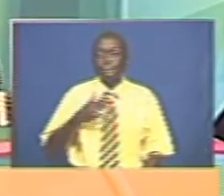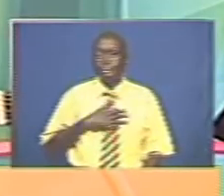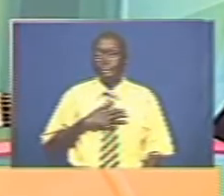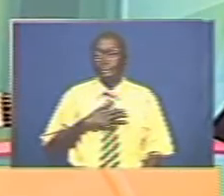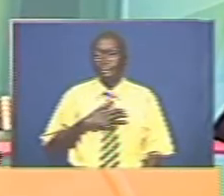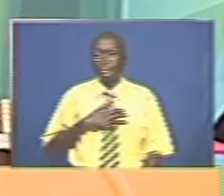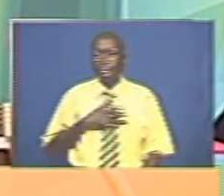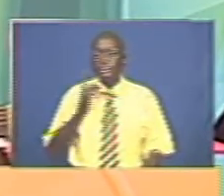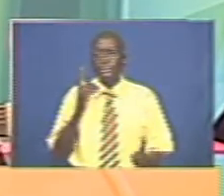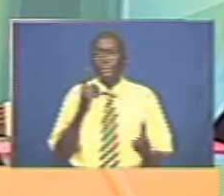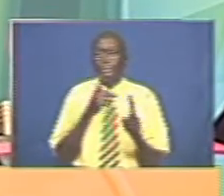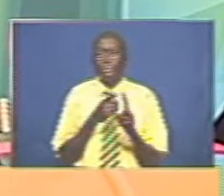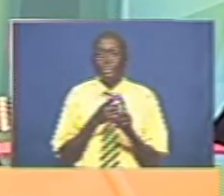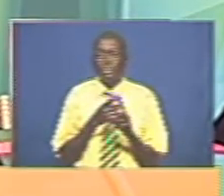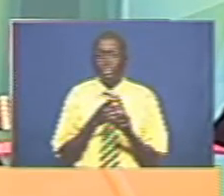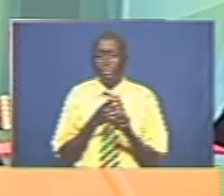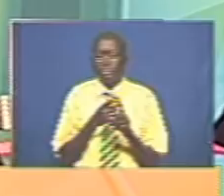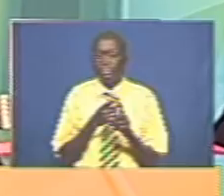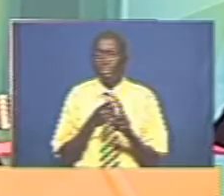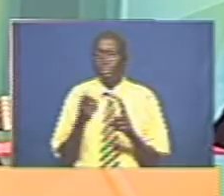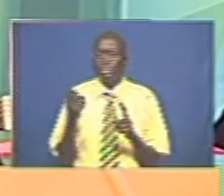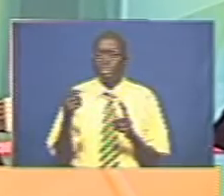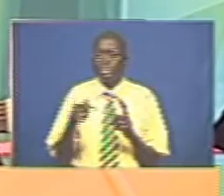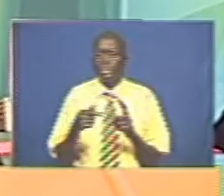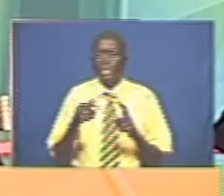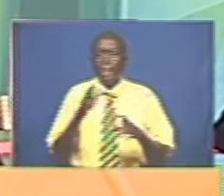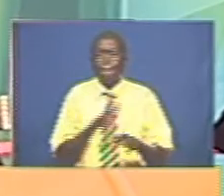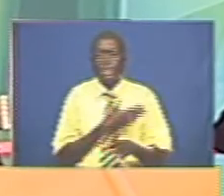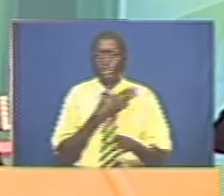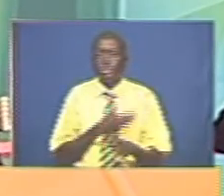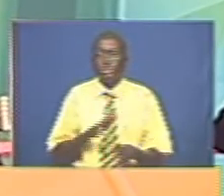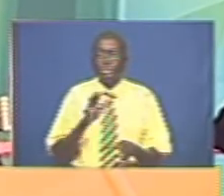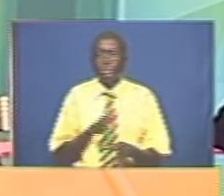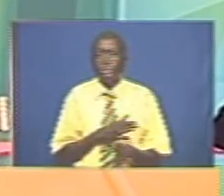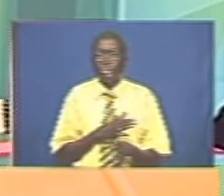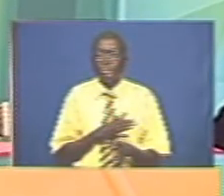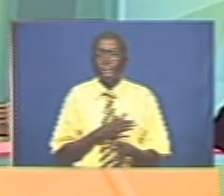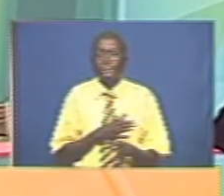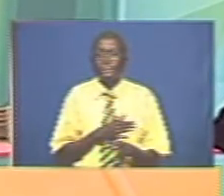Nia yangu kamili ya kuingia kwenye muziki ilikuwa ni